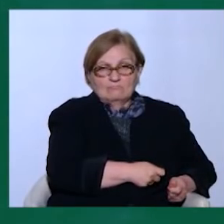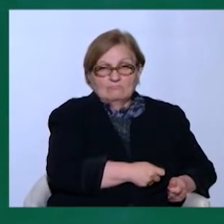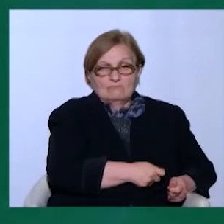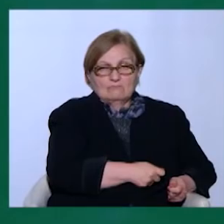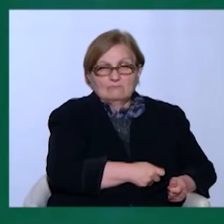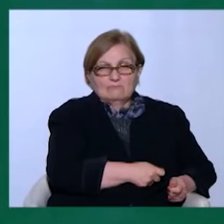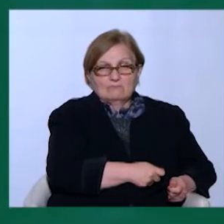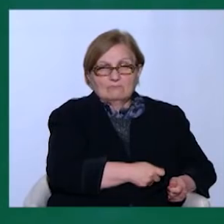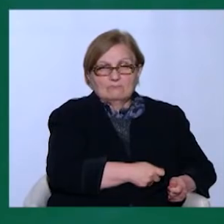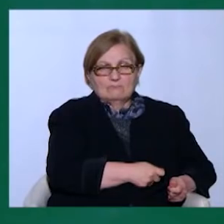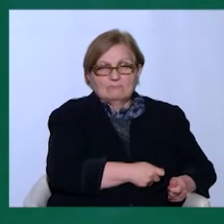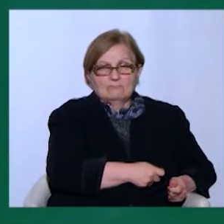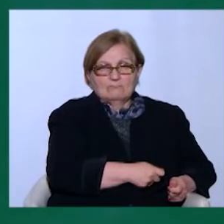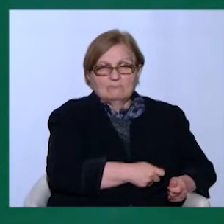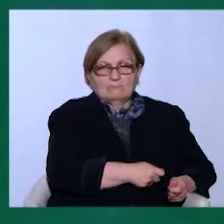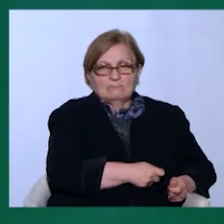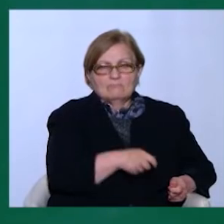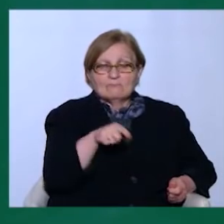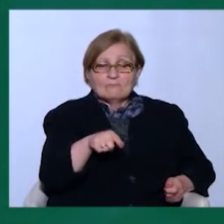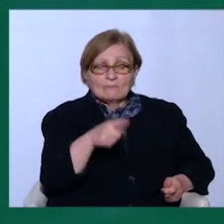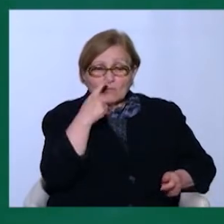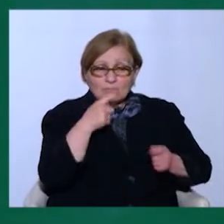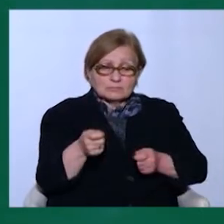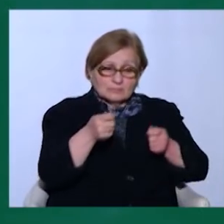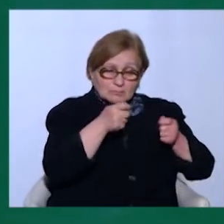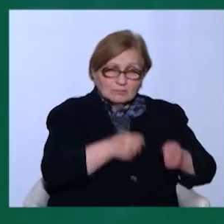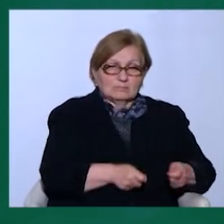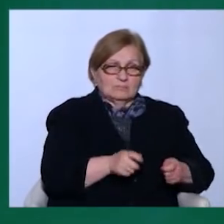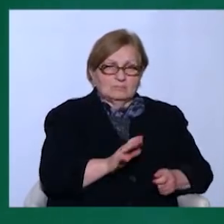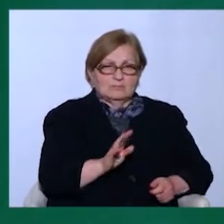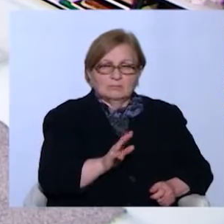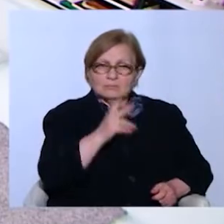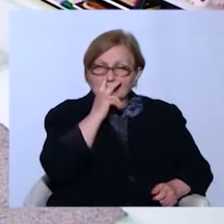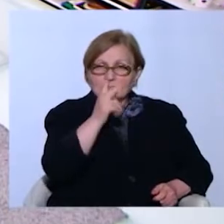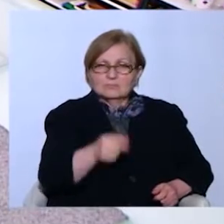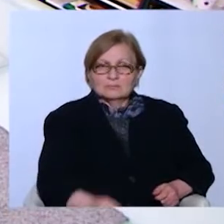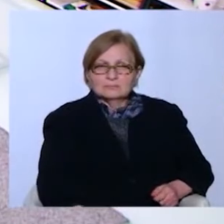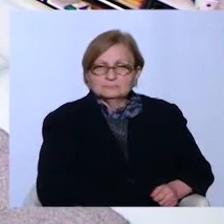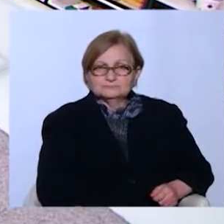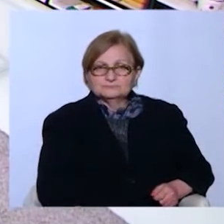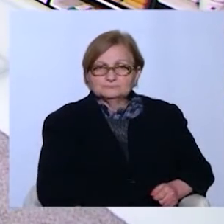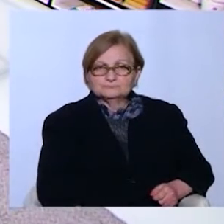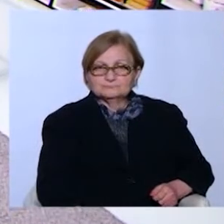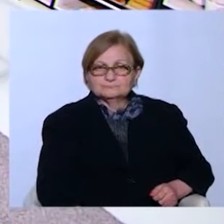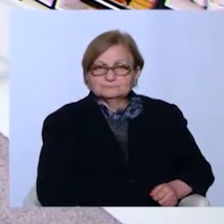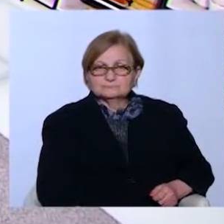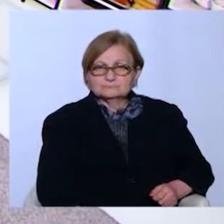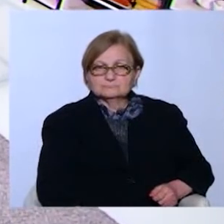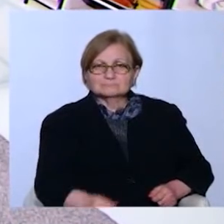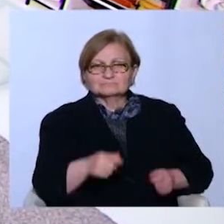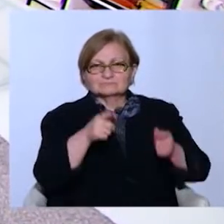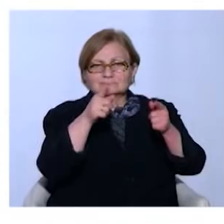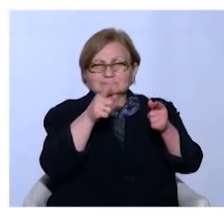ეს ტომარი მე ძირს აღარ უნდა დამედგა. აბა ვნახოთ შემდეგი სლაიდი. მე ეს ტომარი უნდა